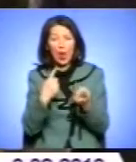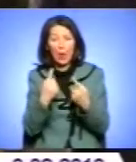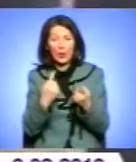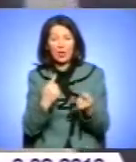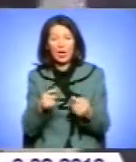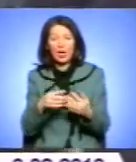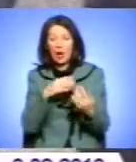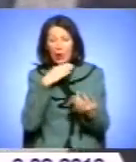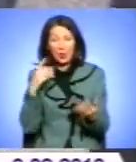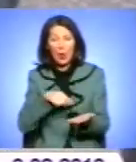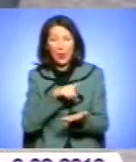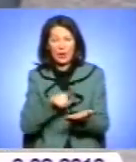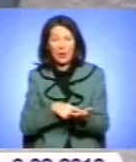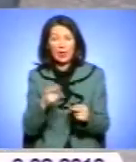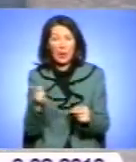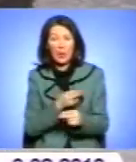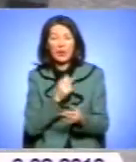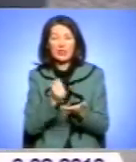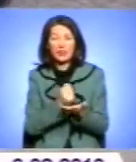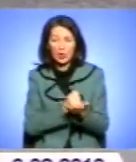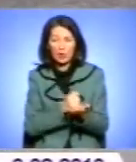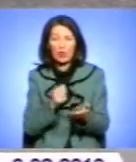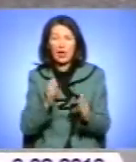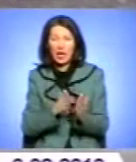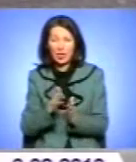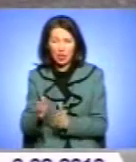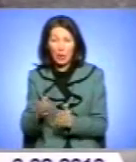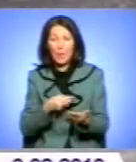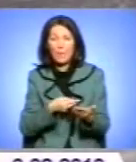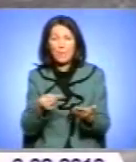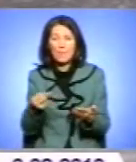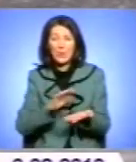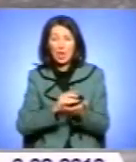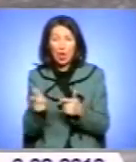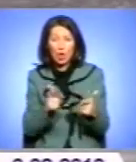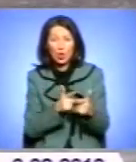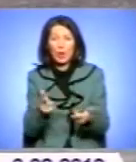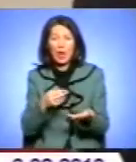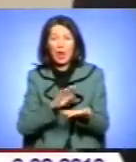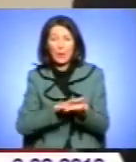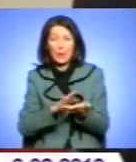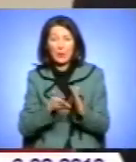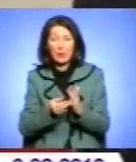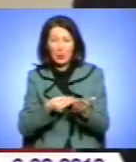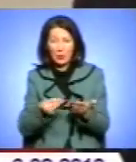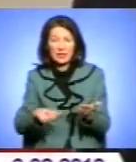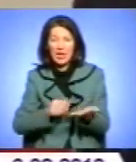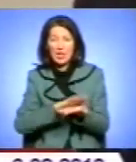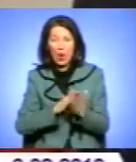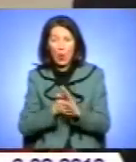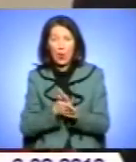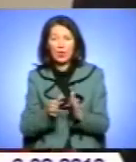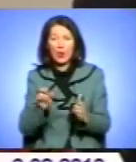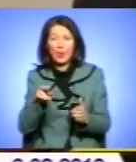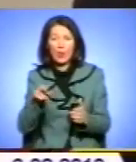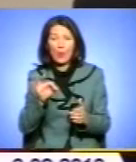економічної взаємодії, безвізового режиму та, власне, підготовки до підписання угоди про асоціацію. Наприкінці року,